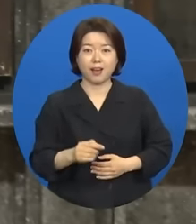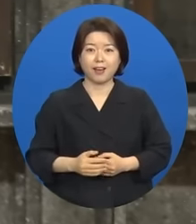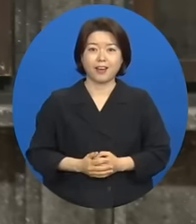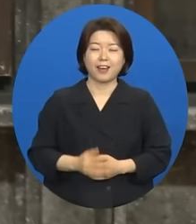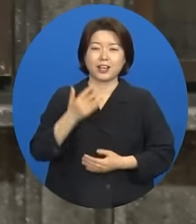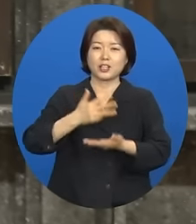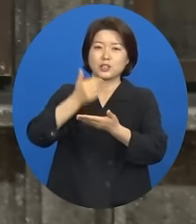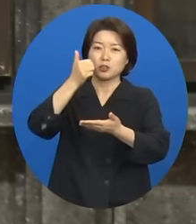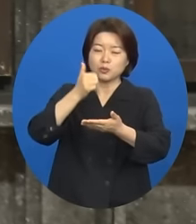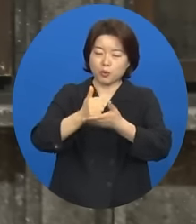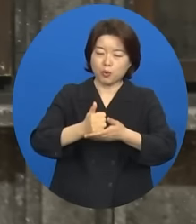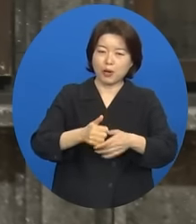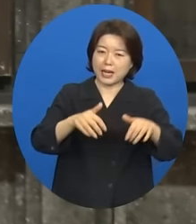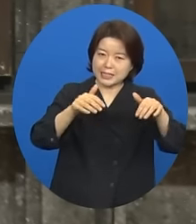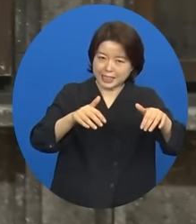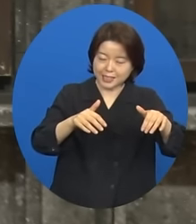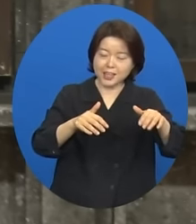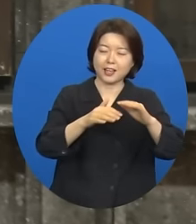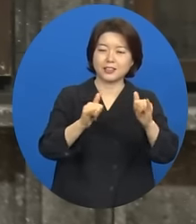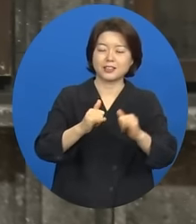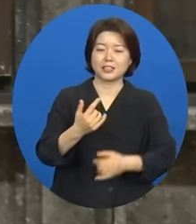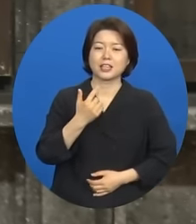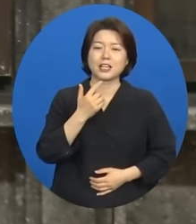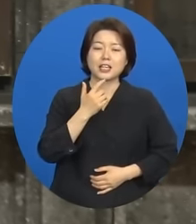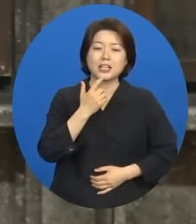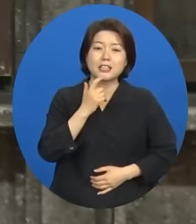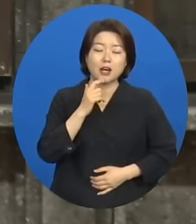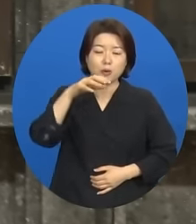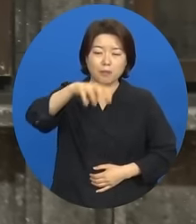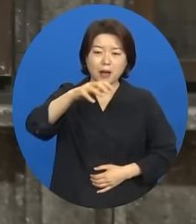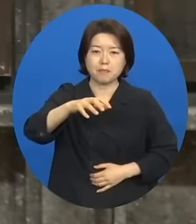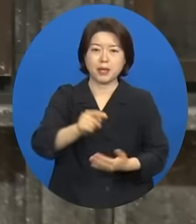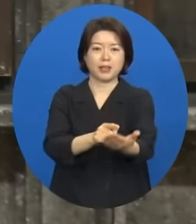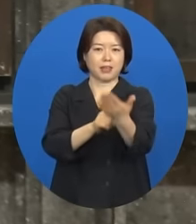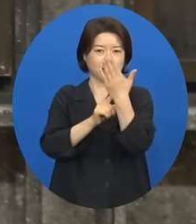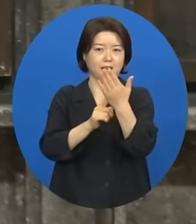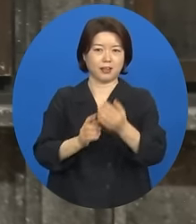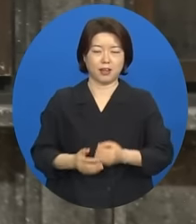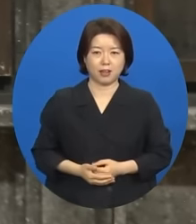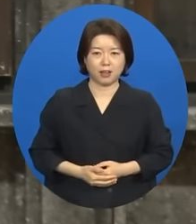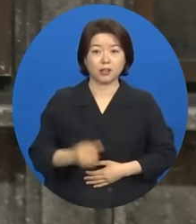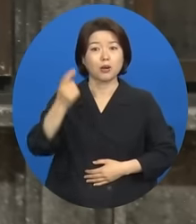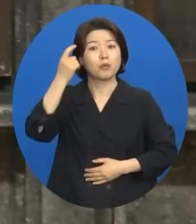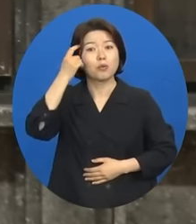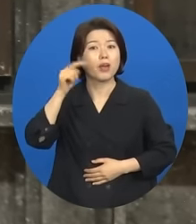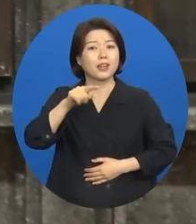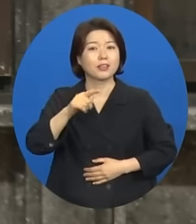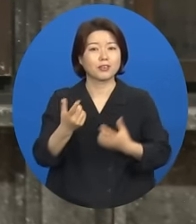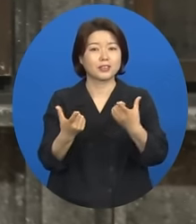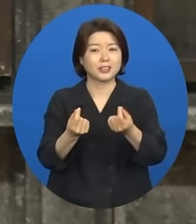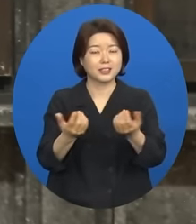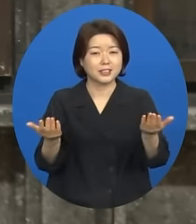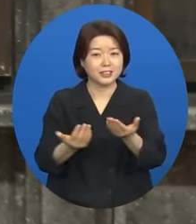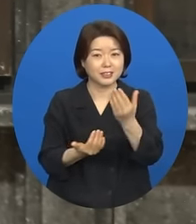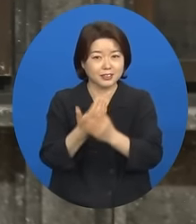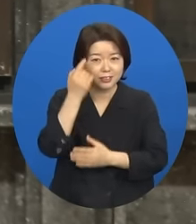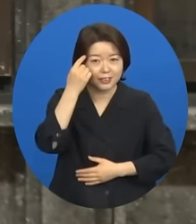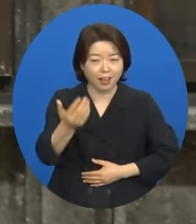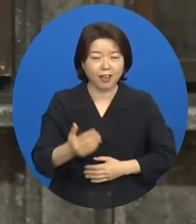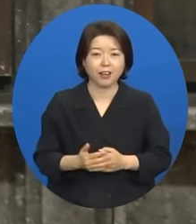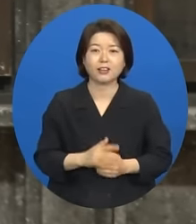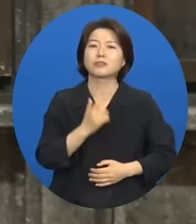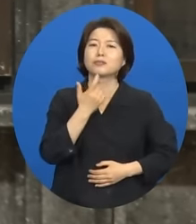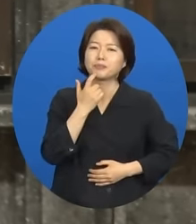여호와의 사자들이 이 야곱 앞에 나타난 것입니다. 왜 이렇게 하나님이 하시냐면, 왜 그렇죠? 야곱이